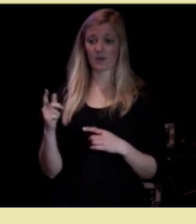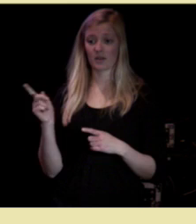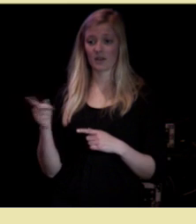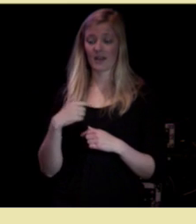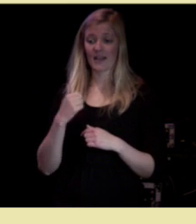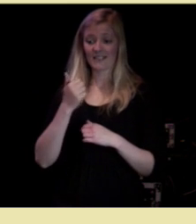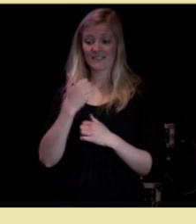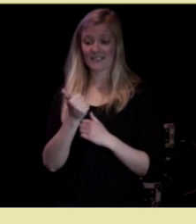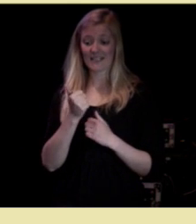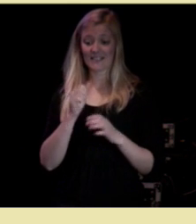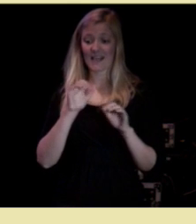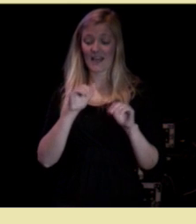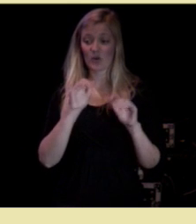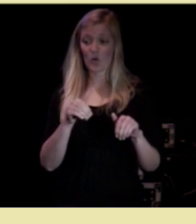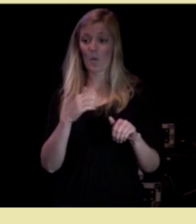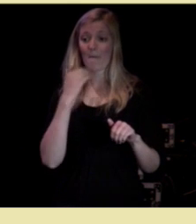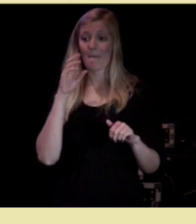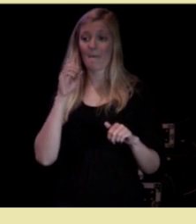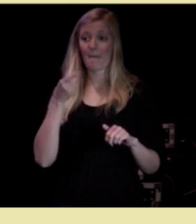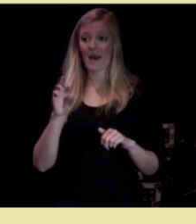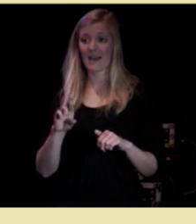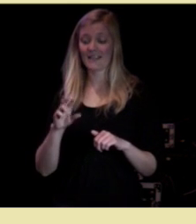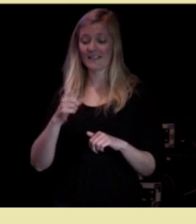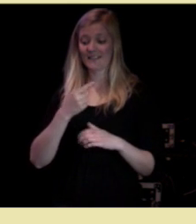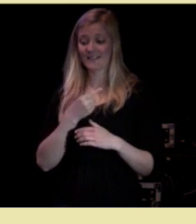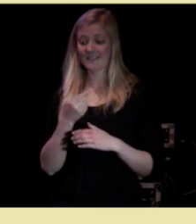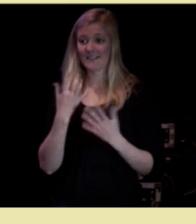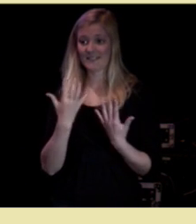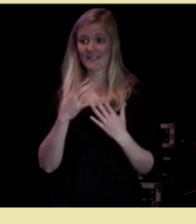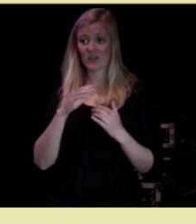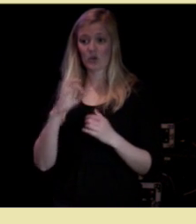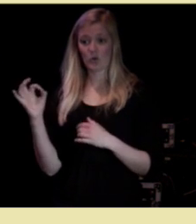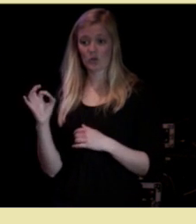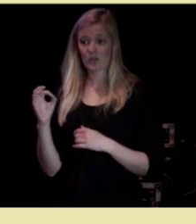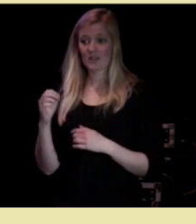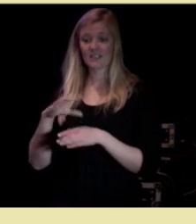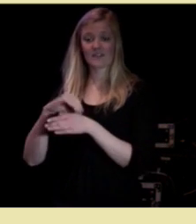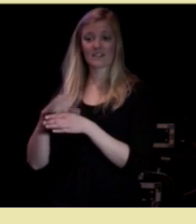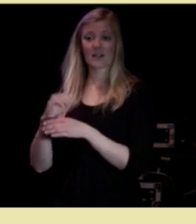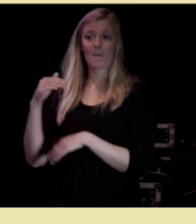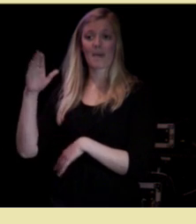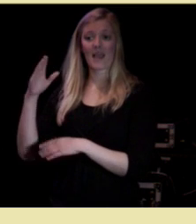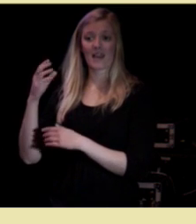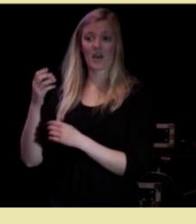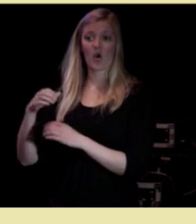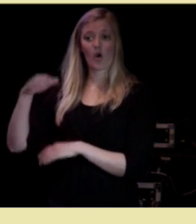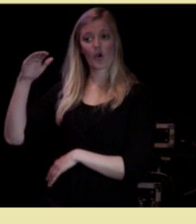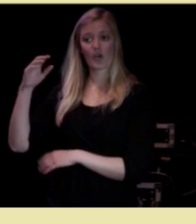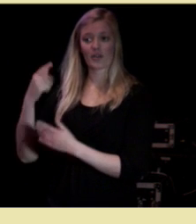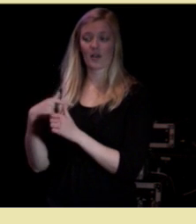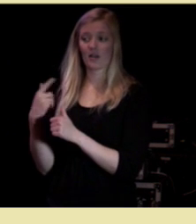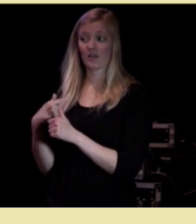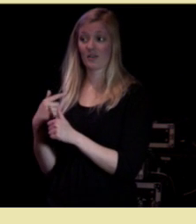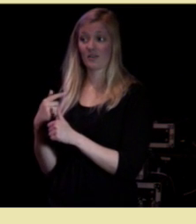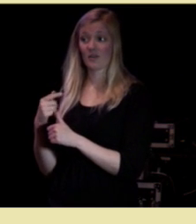6 fysioterapeuter per 10.000. Svenskene har enda høyere tall. Vi har en vei å gå.